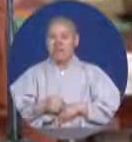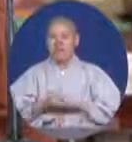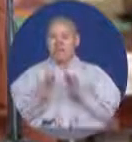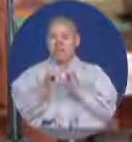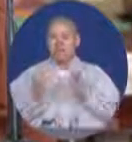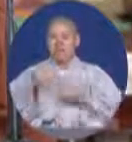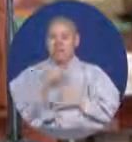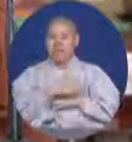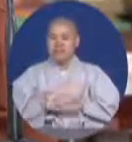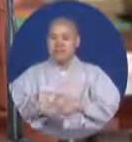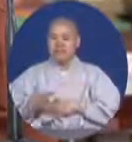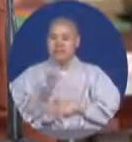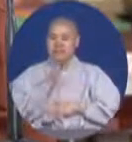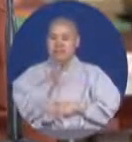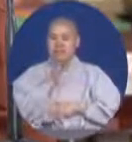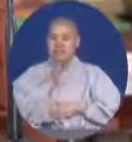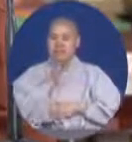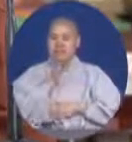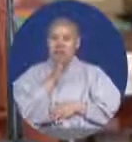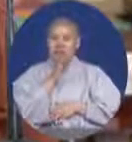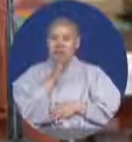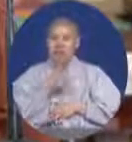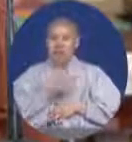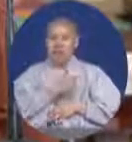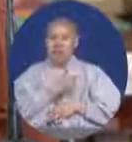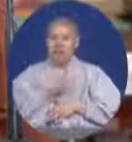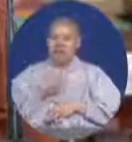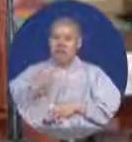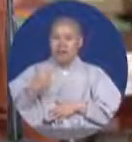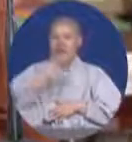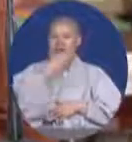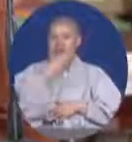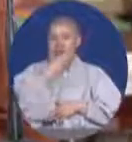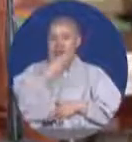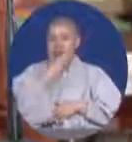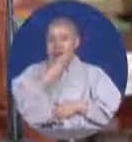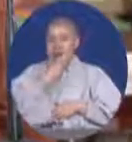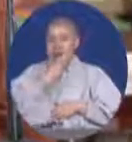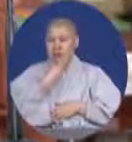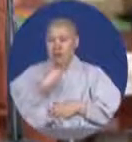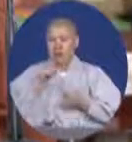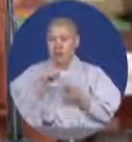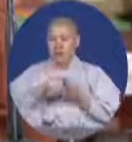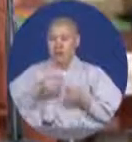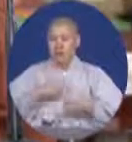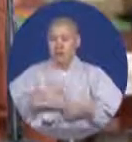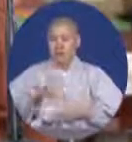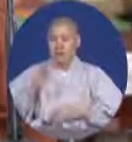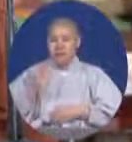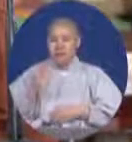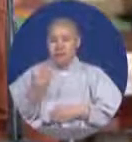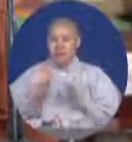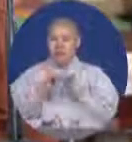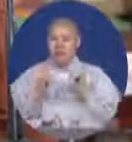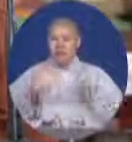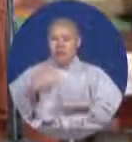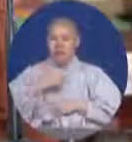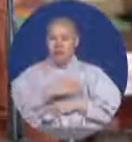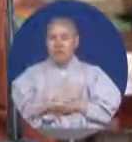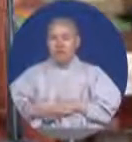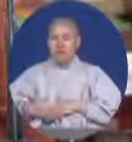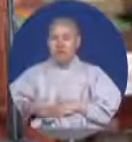이 인간 몸이 아주 대단한 복이라는 걸 알 수가 있고 인간 몸이